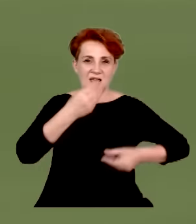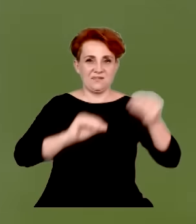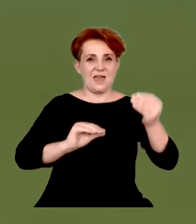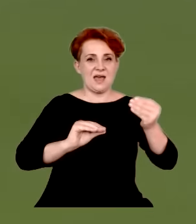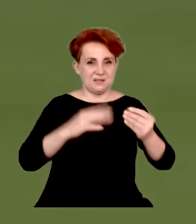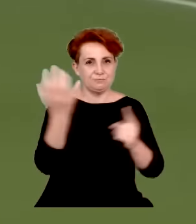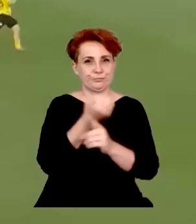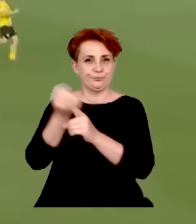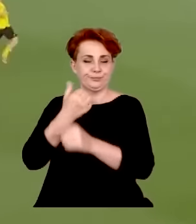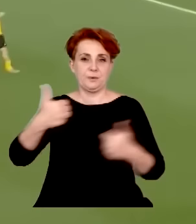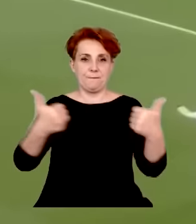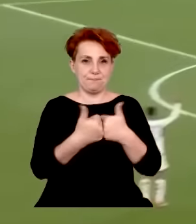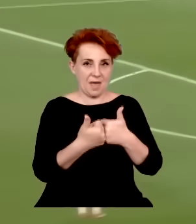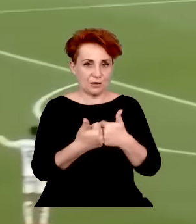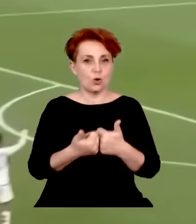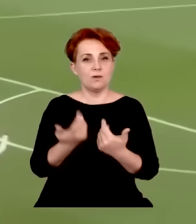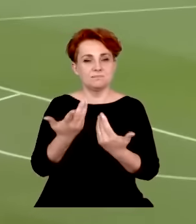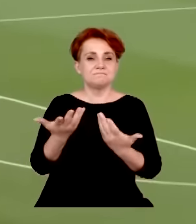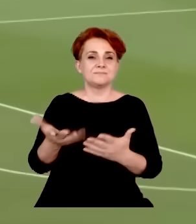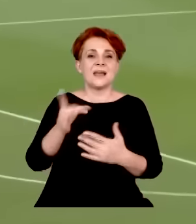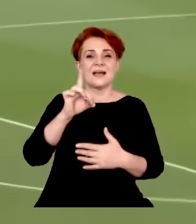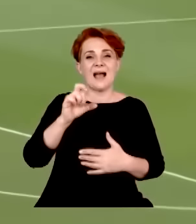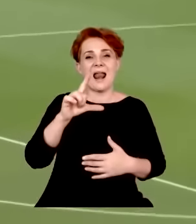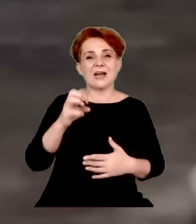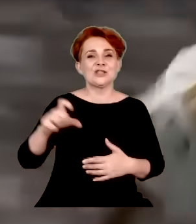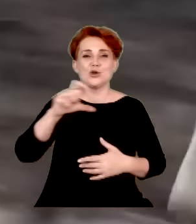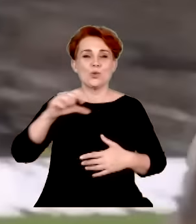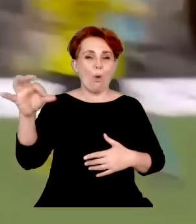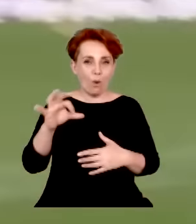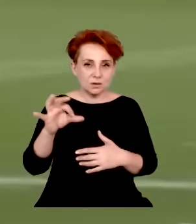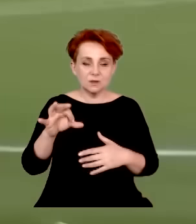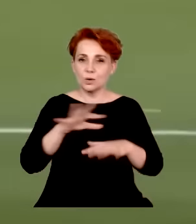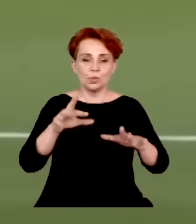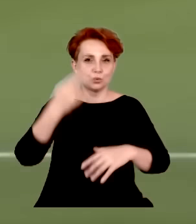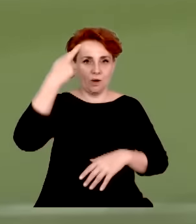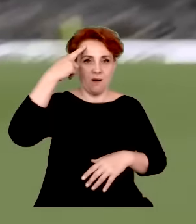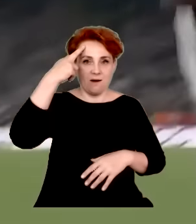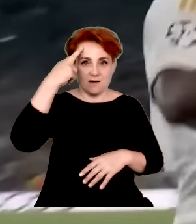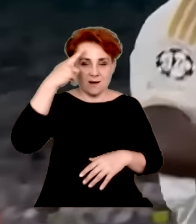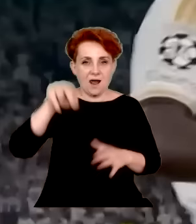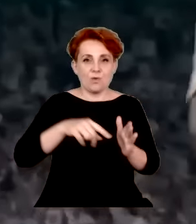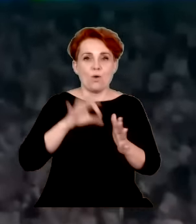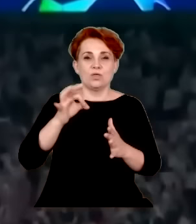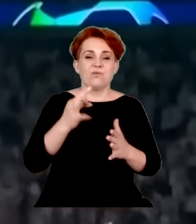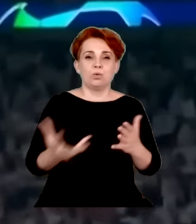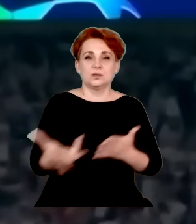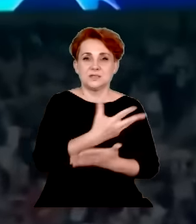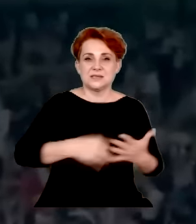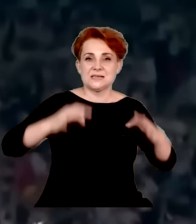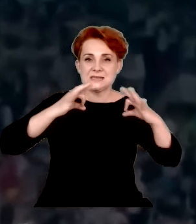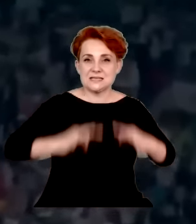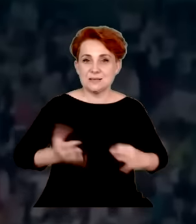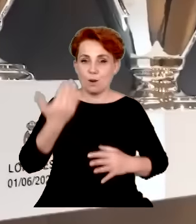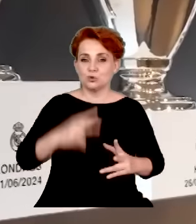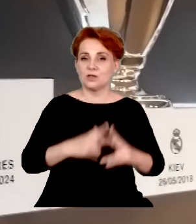świecie. Królewscy potocznie nazywani są Galacticos. Galaktyczne, wręcz rekordowe okazały się przychody klubu za miniony sezon. Wyniosły one bagatela